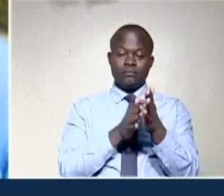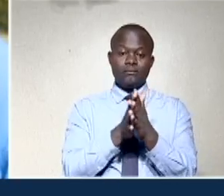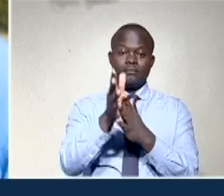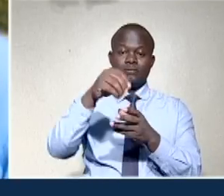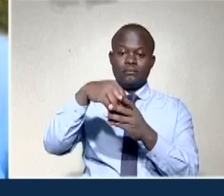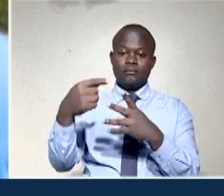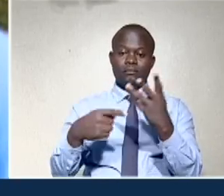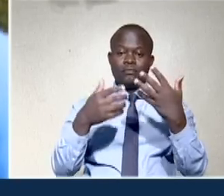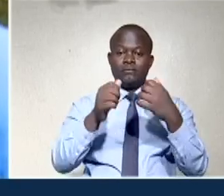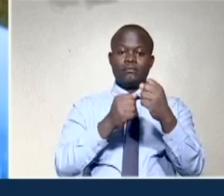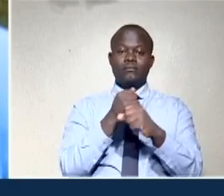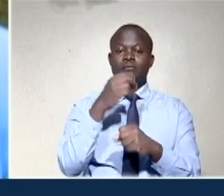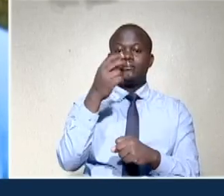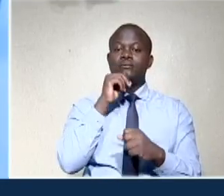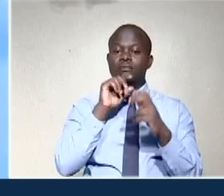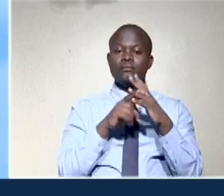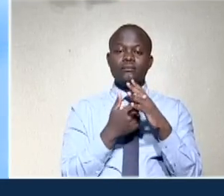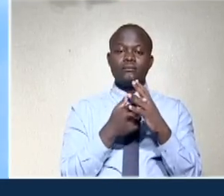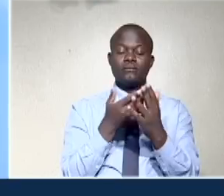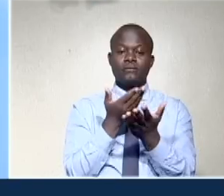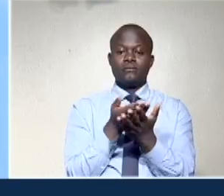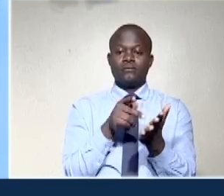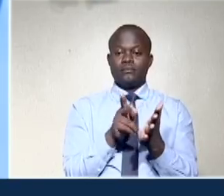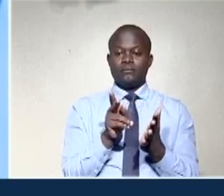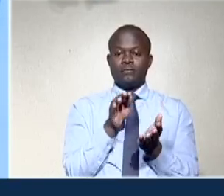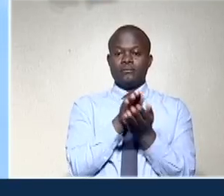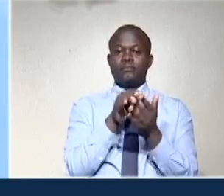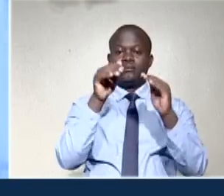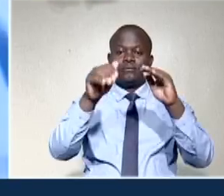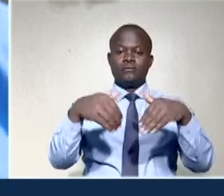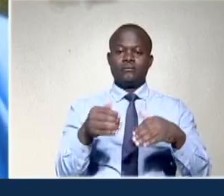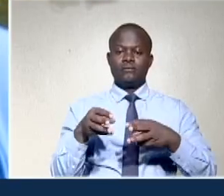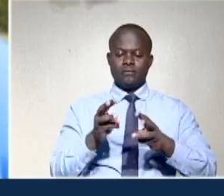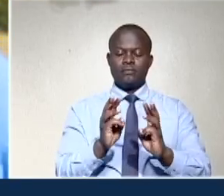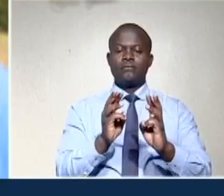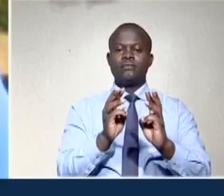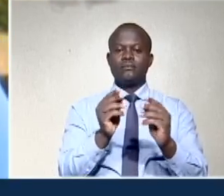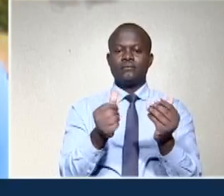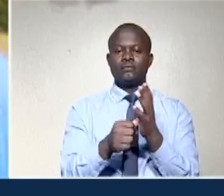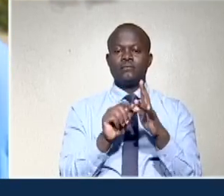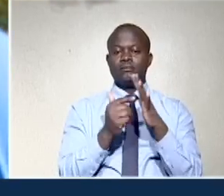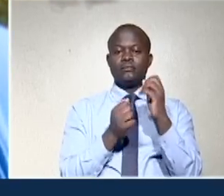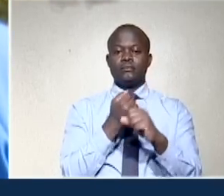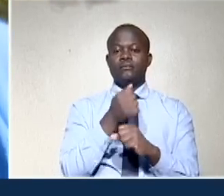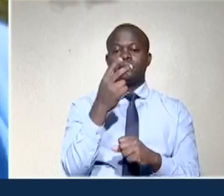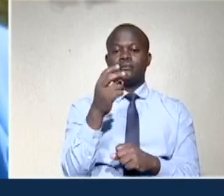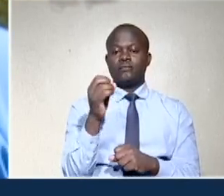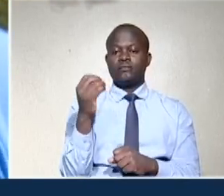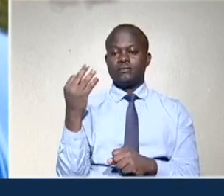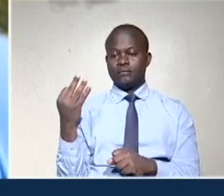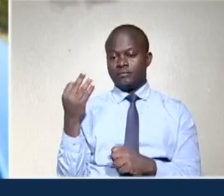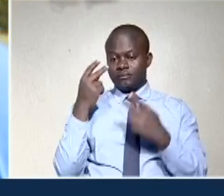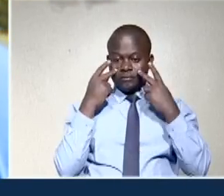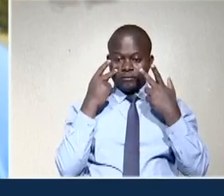kintu ukamara imyaka 2 bataratangira gukwishyuza. Banki y'ubuhinzi nicyo gisubizo kirambye ubundi twakomeje kuvuga kuva muri 2003